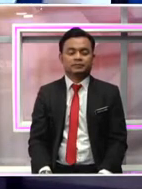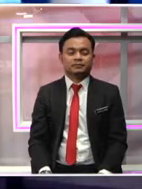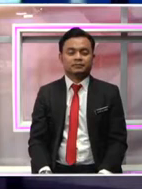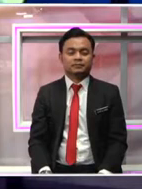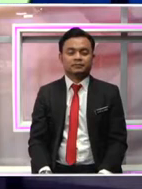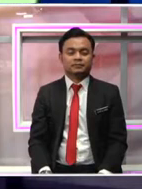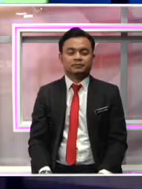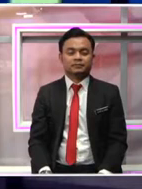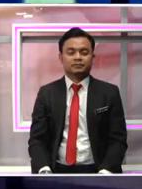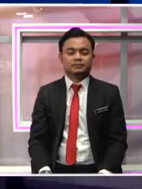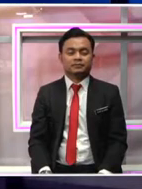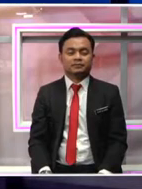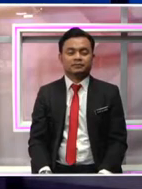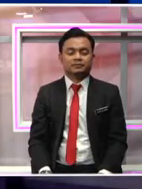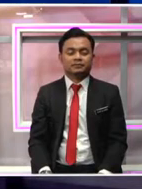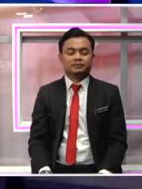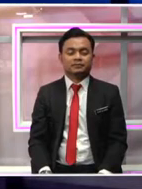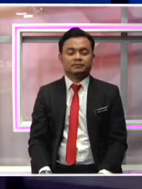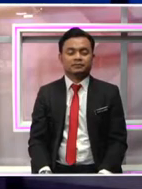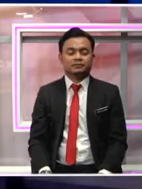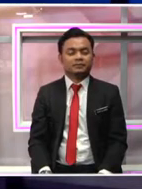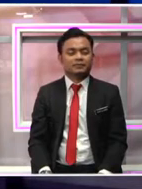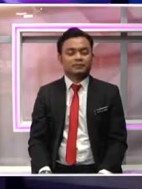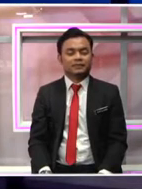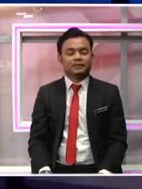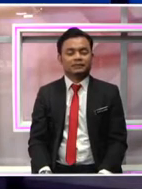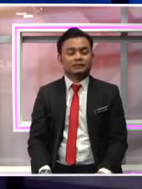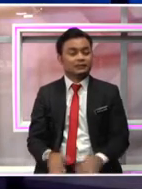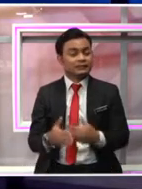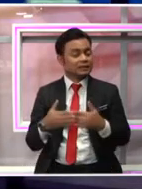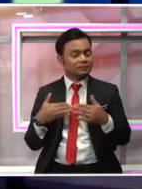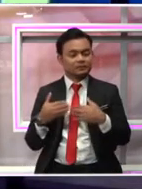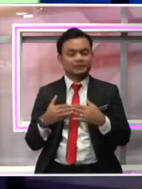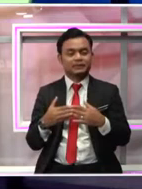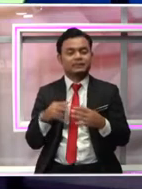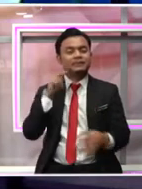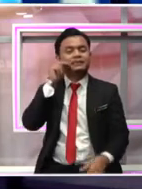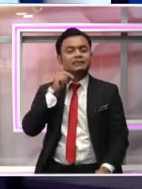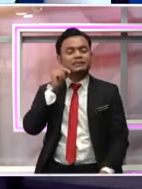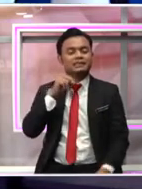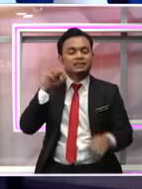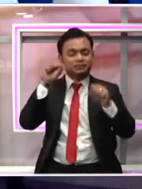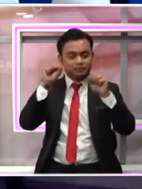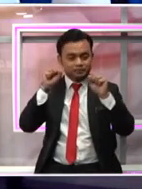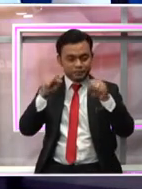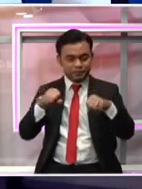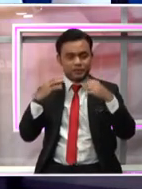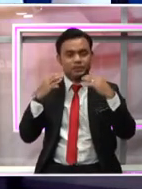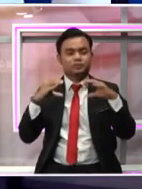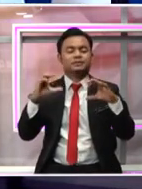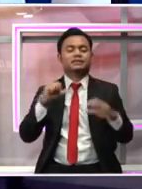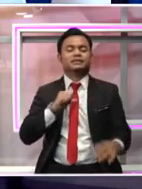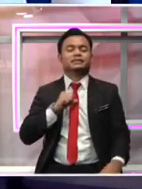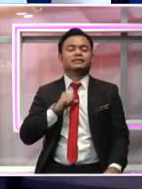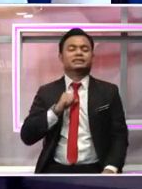salah Cikgu betulkan kalian bisa betul Cikgu Beri satu pujian dan markah kepada bisa baik saya